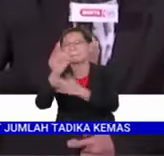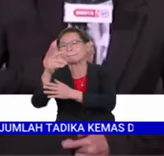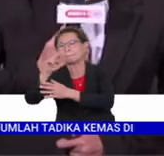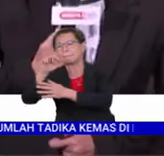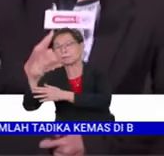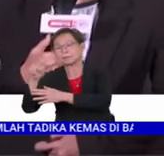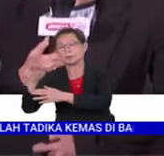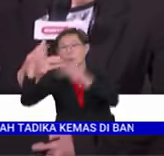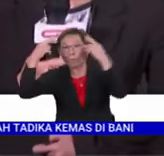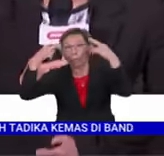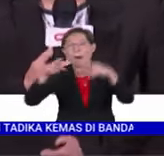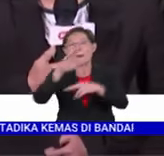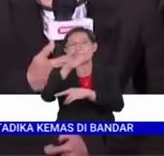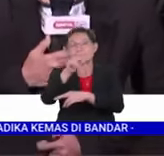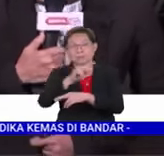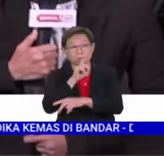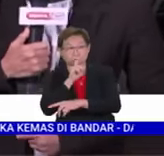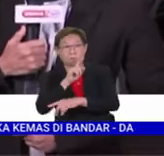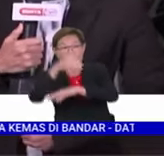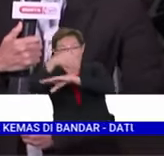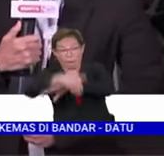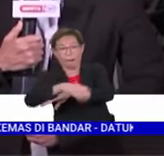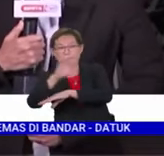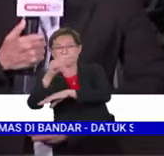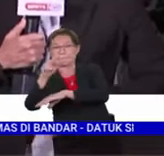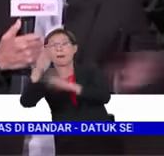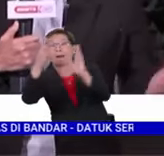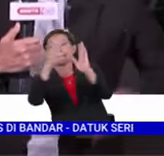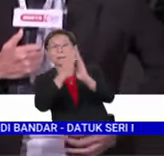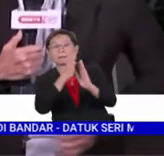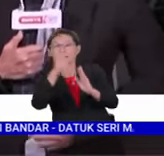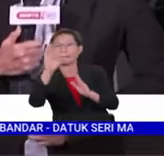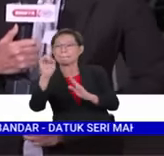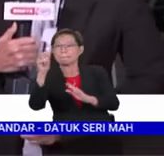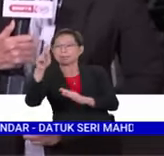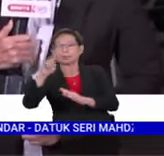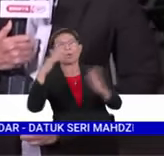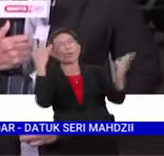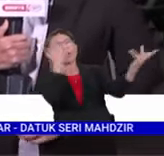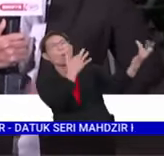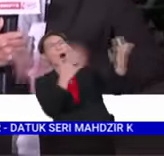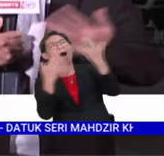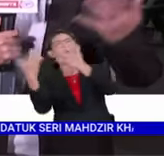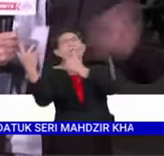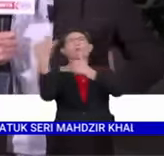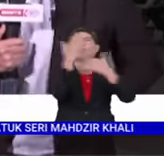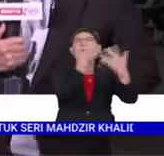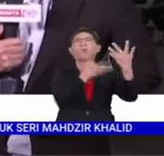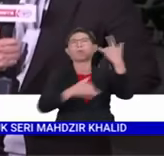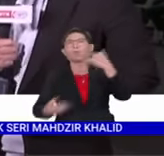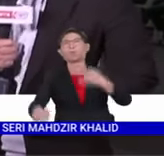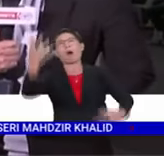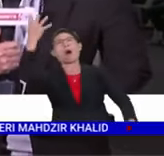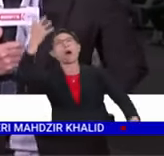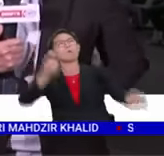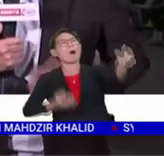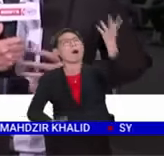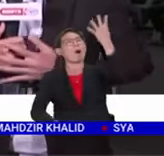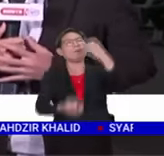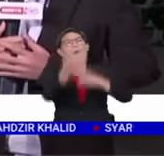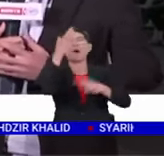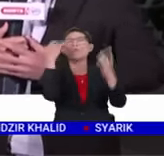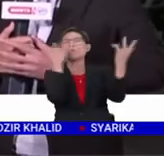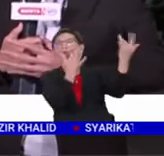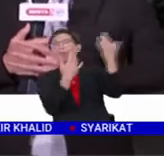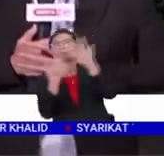Mahra Saleh. Tentu sekali malam ini Bandar Bertong akan diwarna-warni dengan percikan bunga api pada